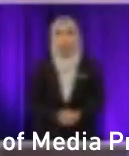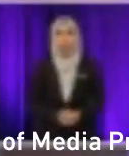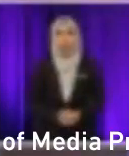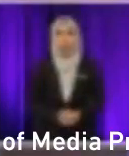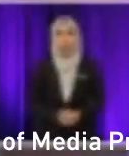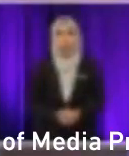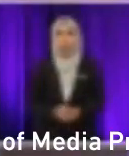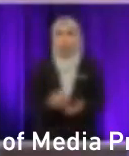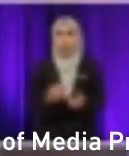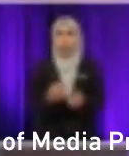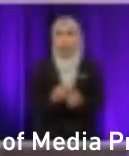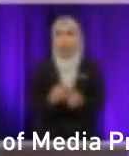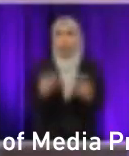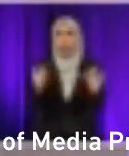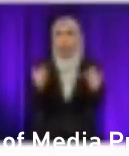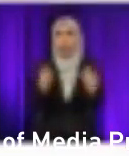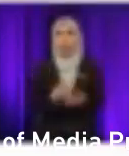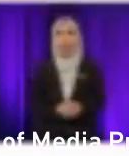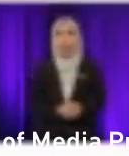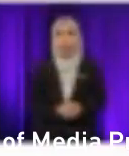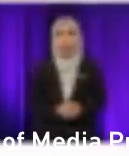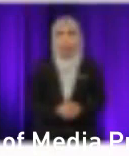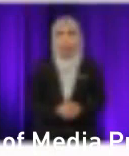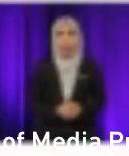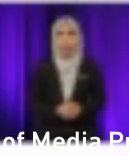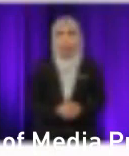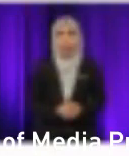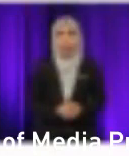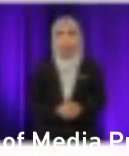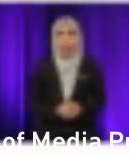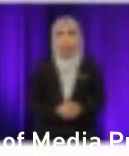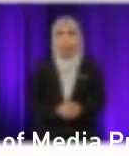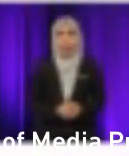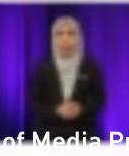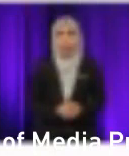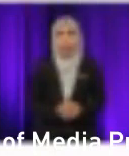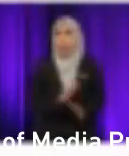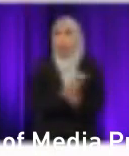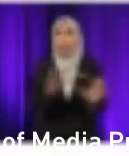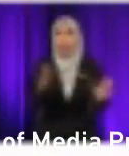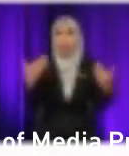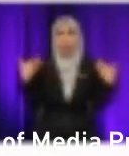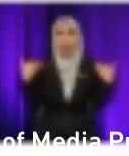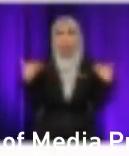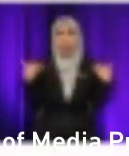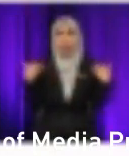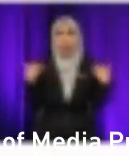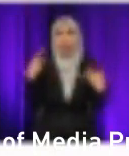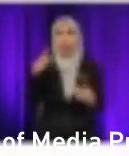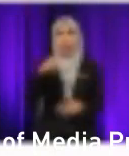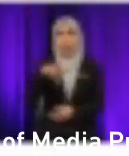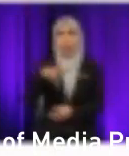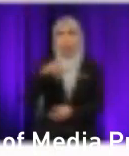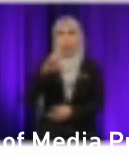goreng. Tapi kalau Aiman tengok bekasnya ini, dia tak ada pemisah ruang pun. Betul tak? Dia hanya satu. So, maknanya apa yang Aiman